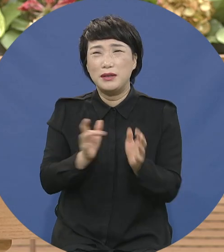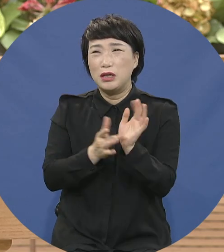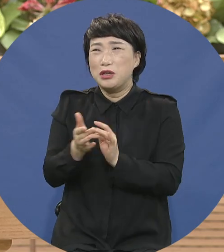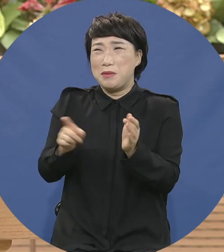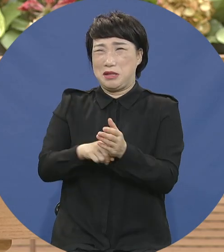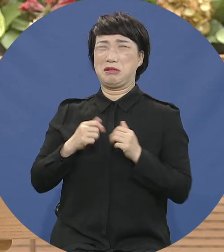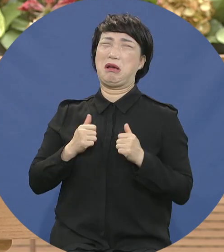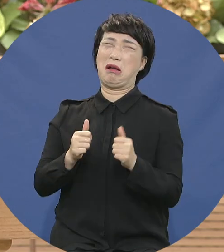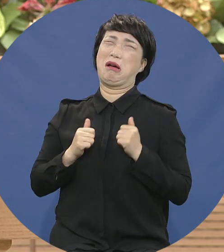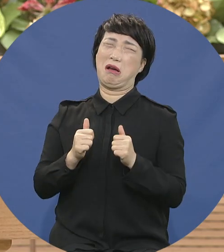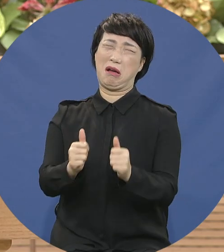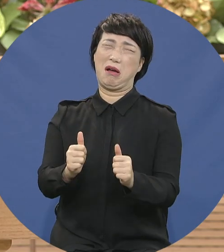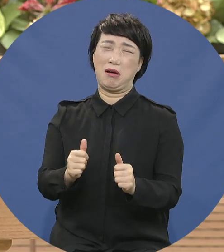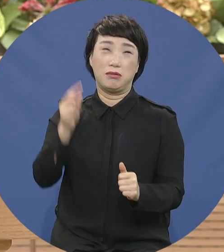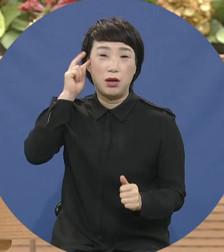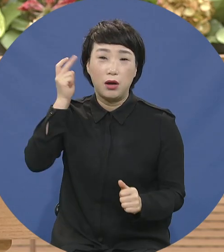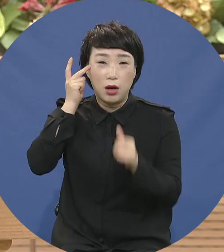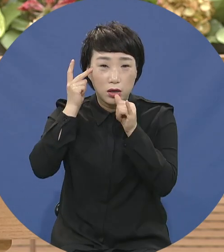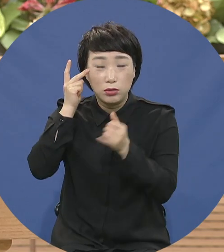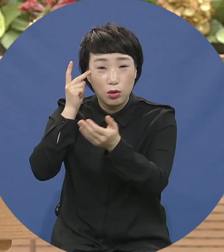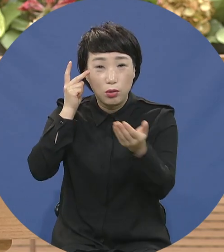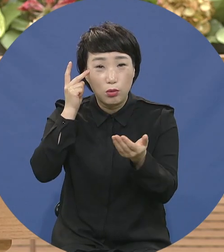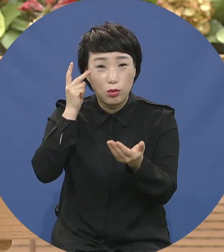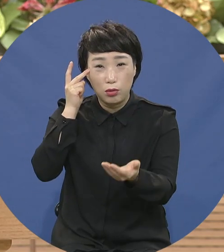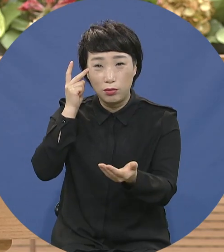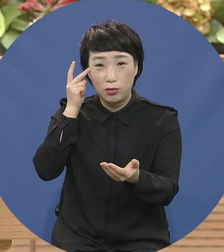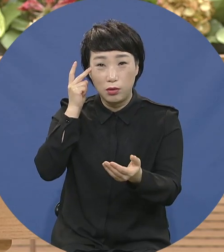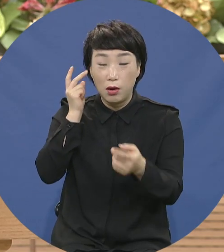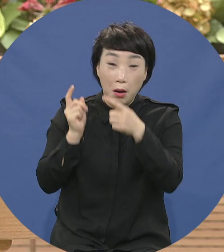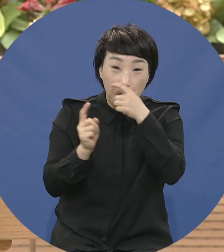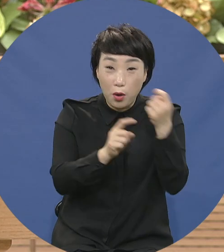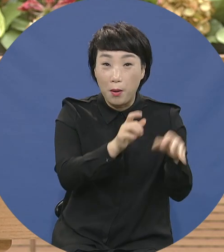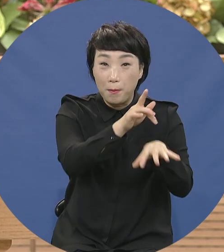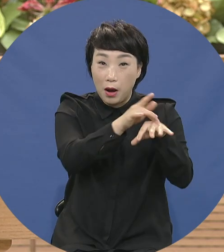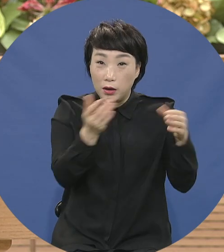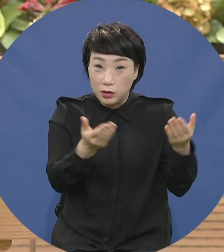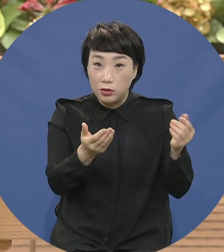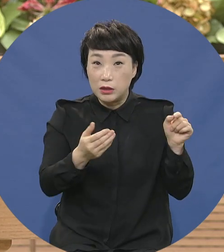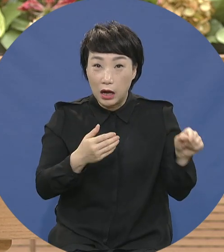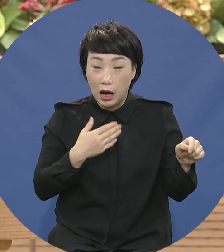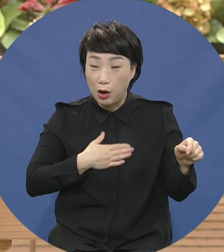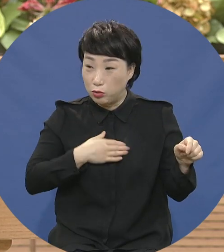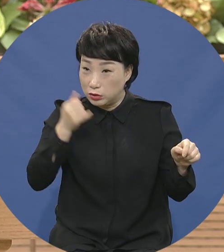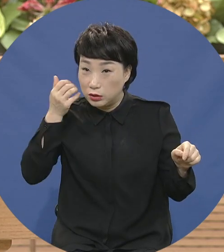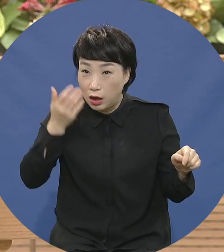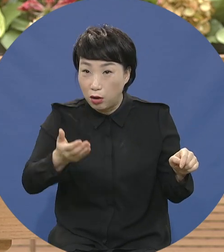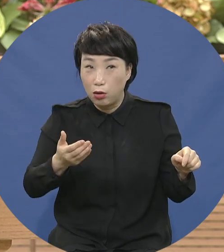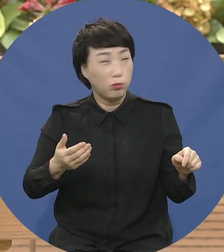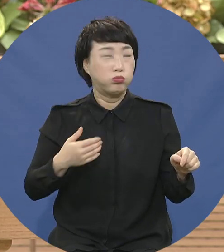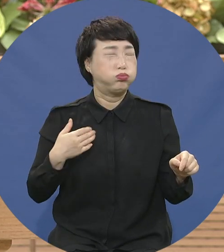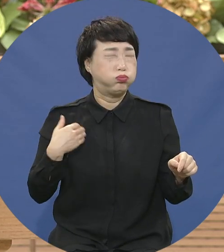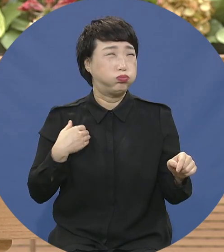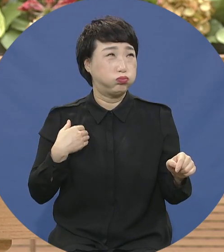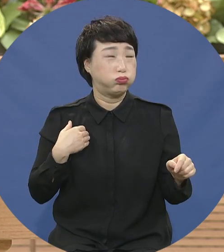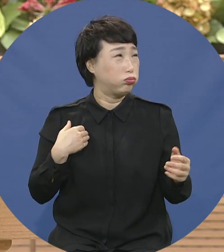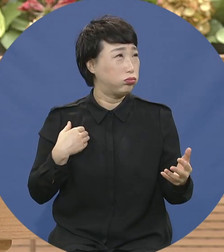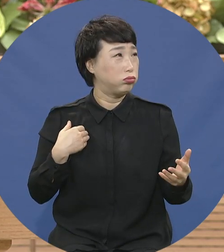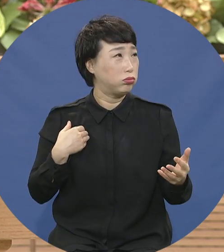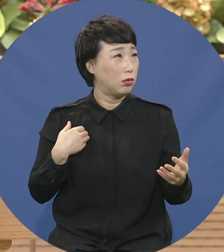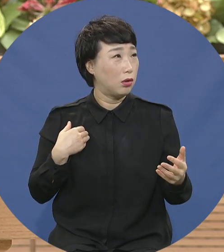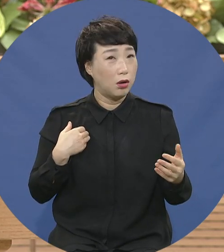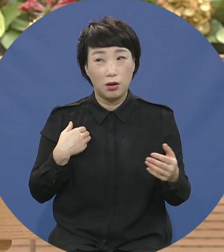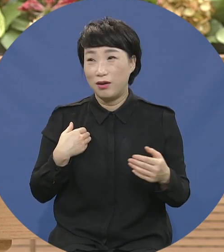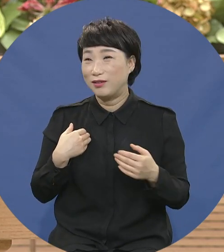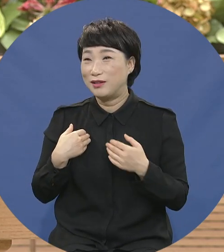믿어 한다면, 너는 미혹하는 마귀 역사를 아느냐? 몰라? 그러면